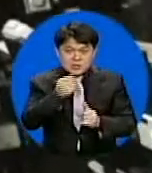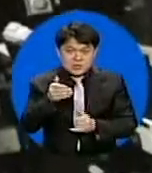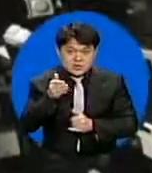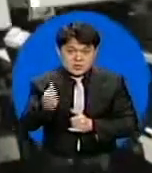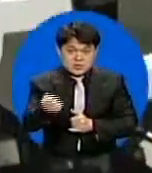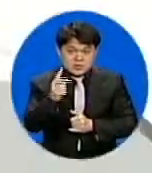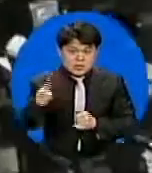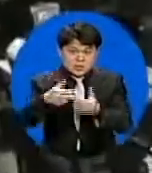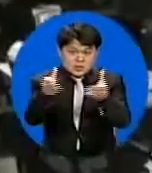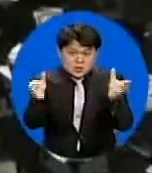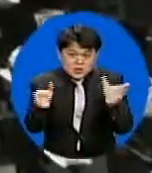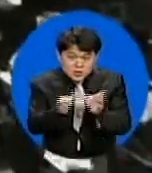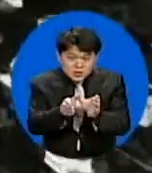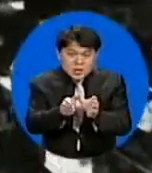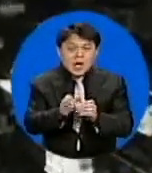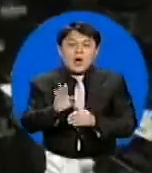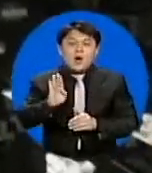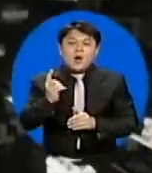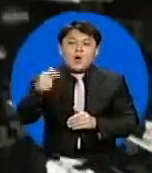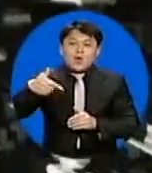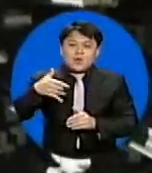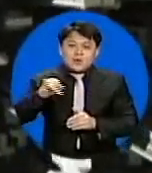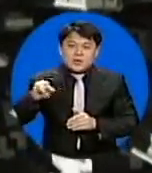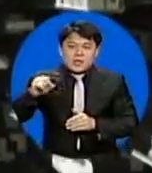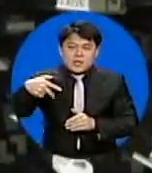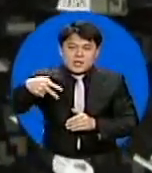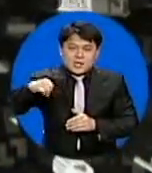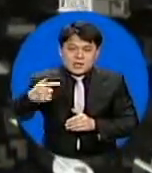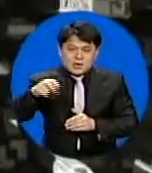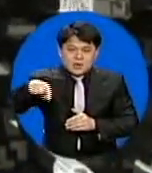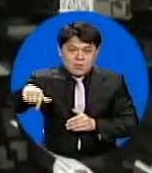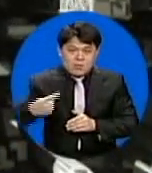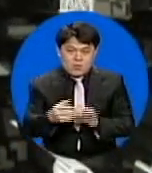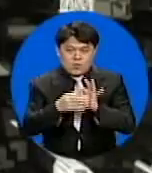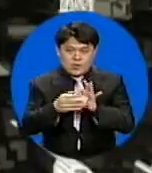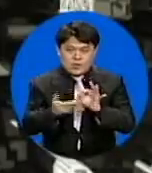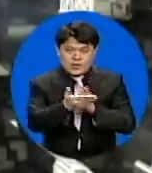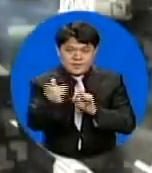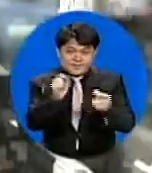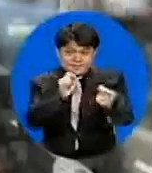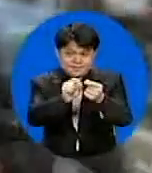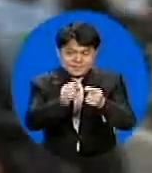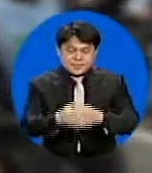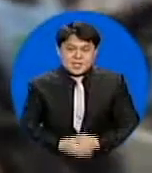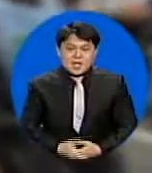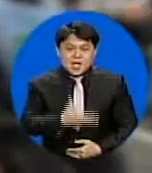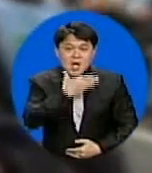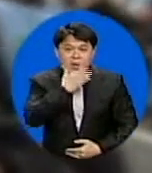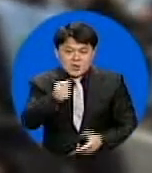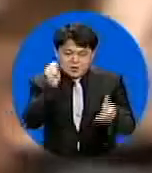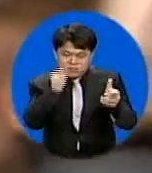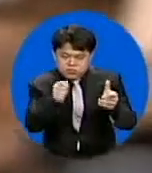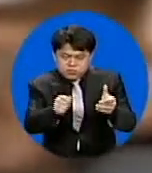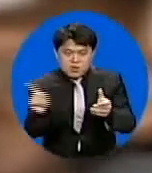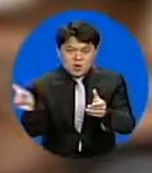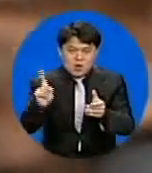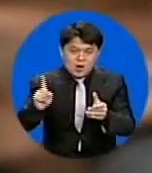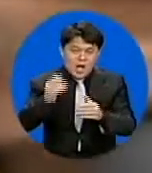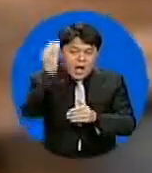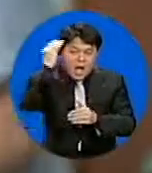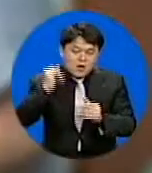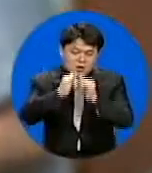복지 미디어 그룹이 복지 신문고로 여러분께 한 걸음 더 다가갑니다. 복지 신문고는 우리